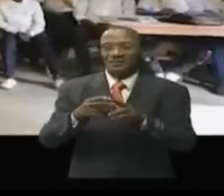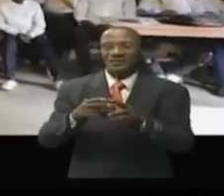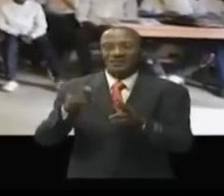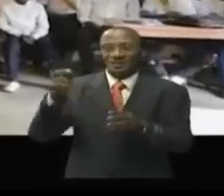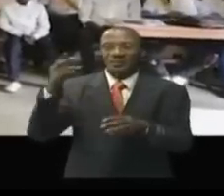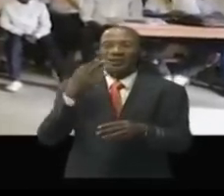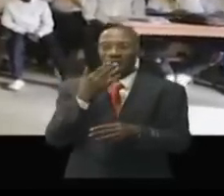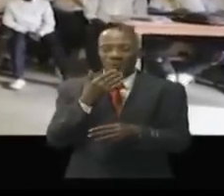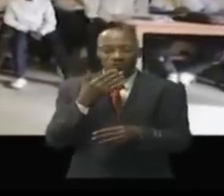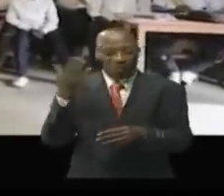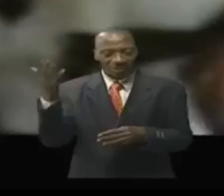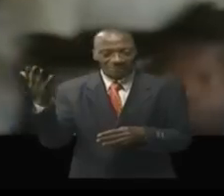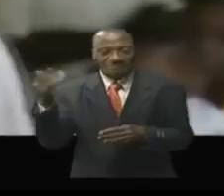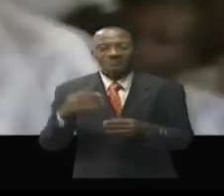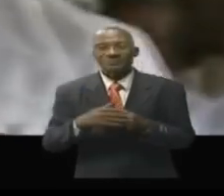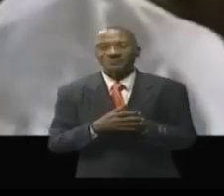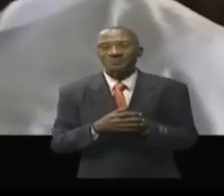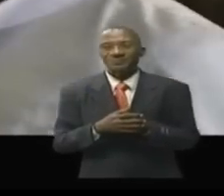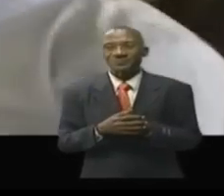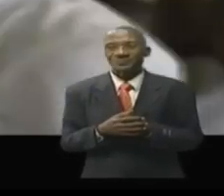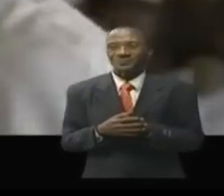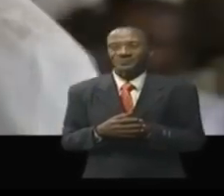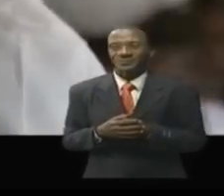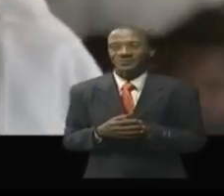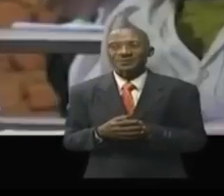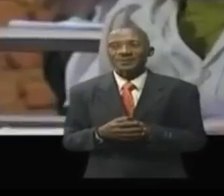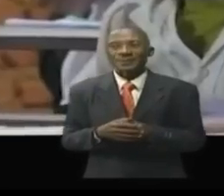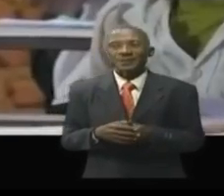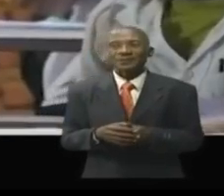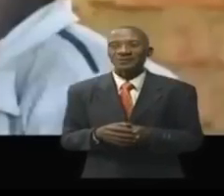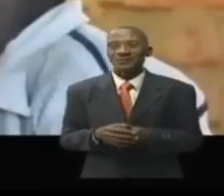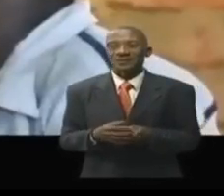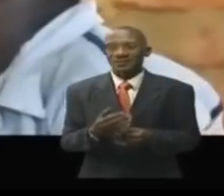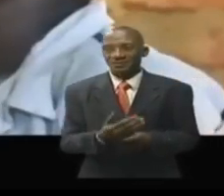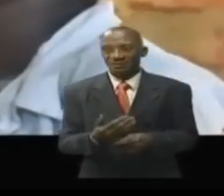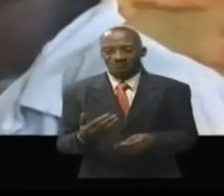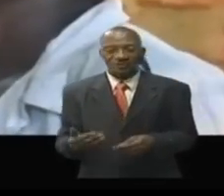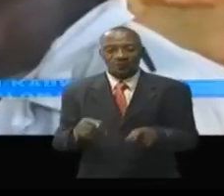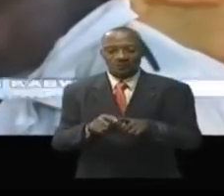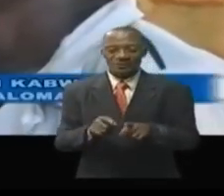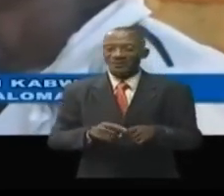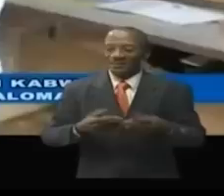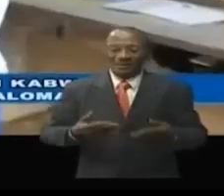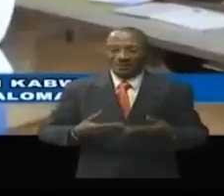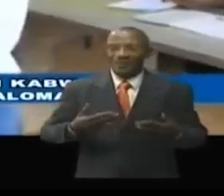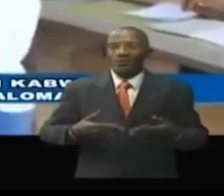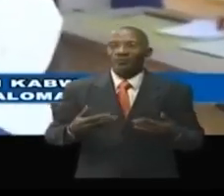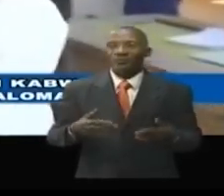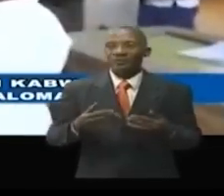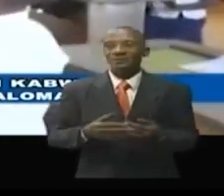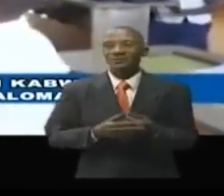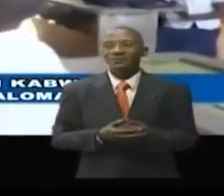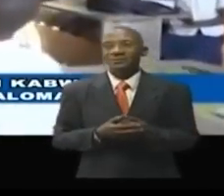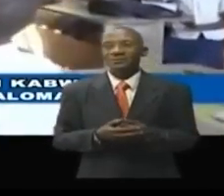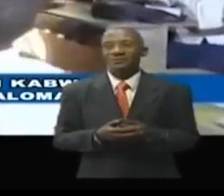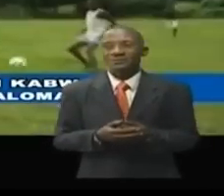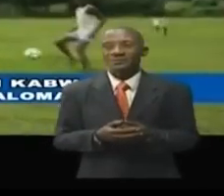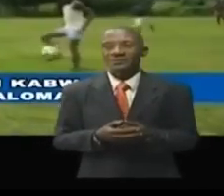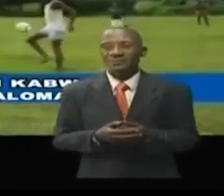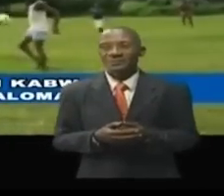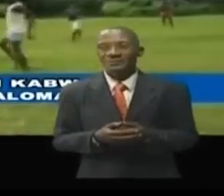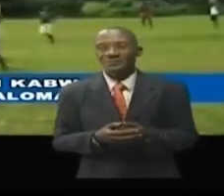place. Ces enfants, à venir de la société de demain, ont besoin de ces mesures d'encadrement.